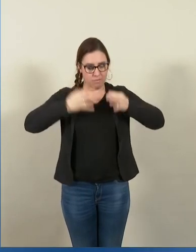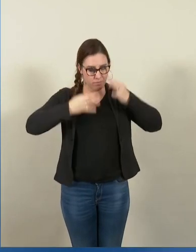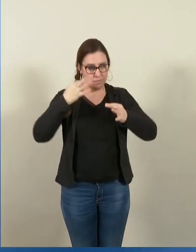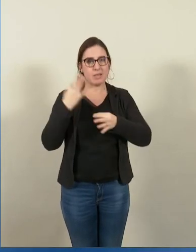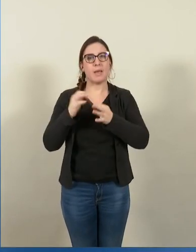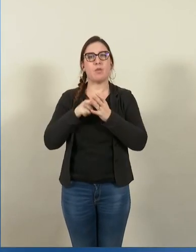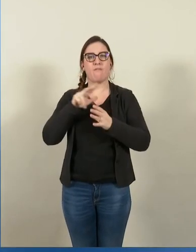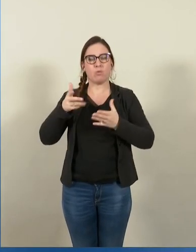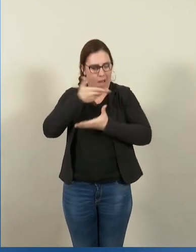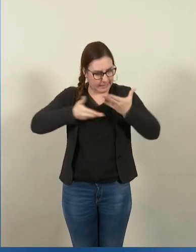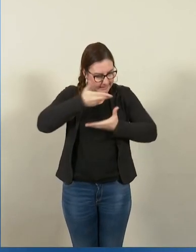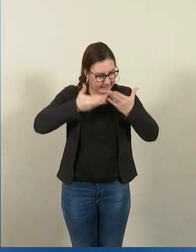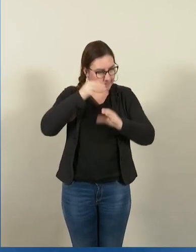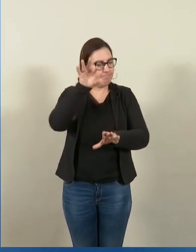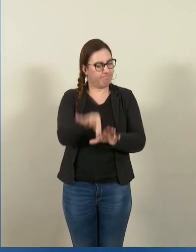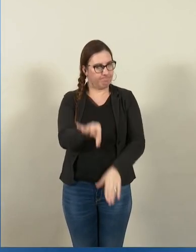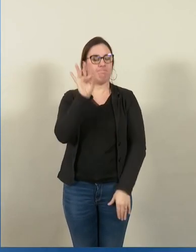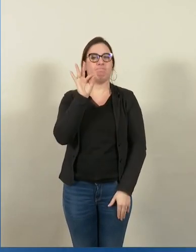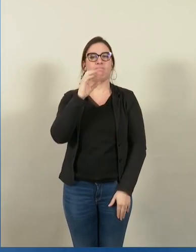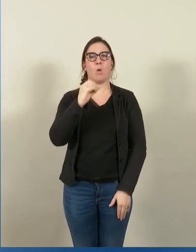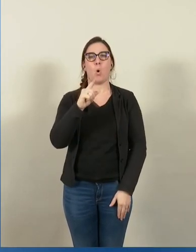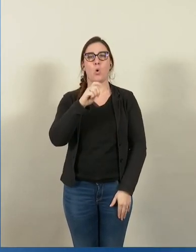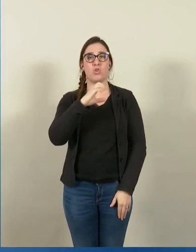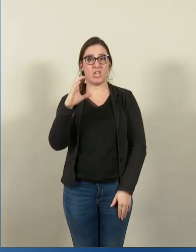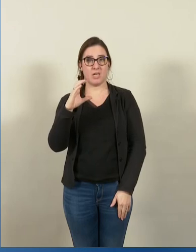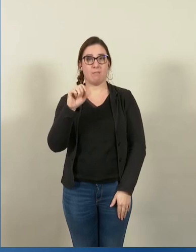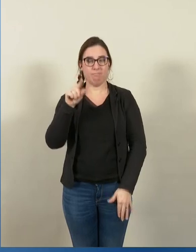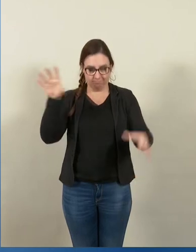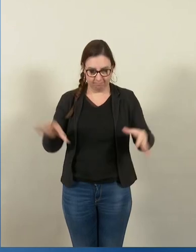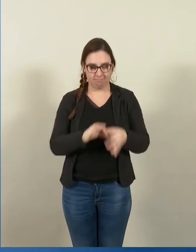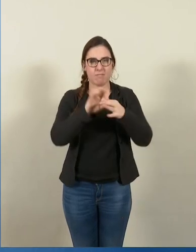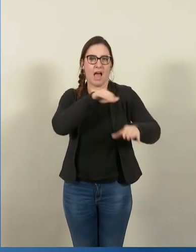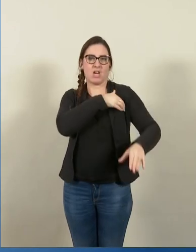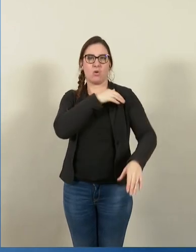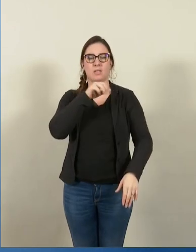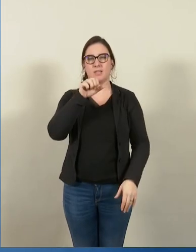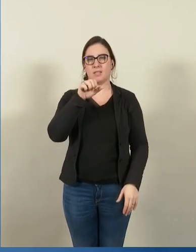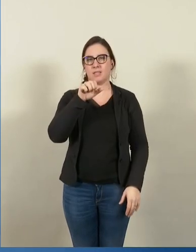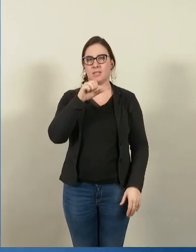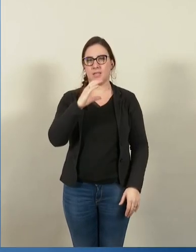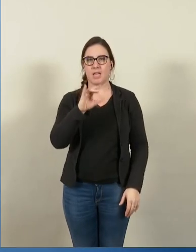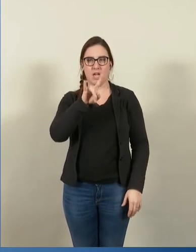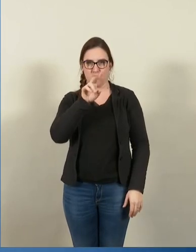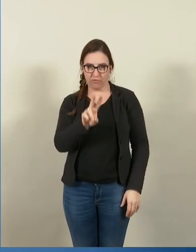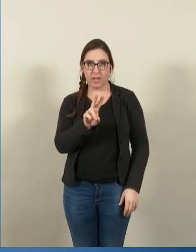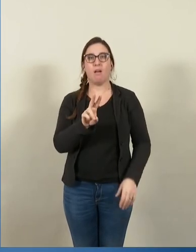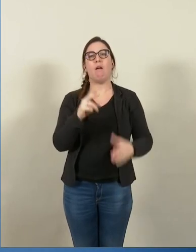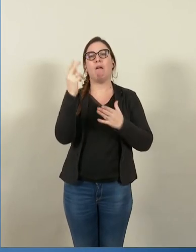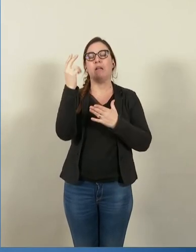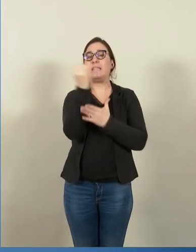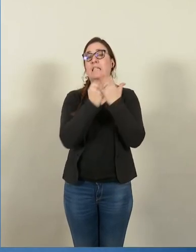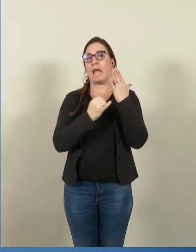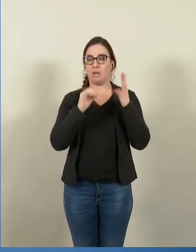2023 c'est donc la proposition dogiic associée à l'agence CHV et dmétier design qui a été